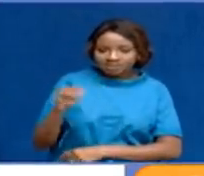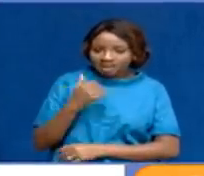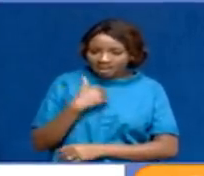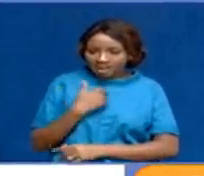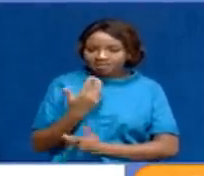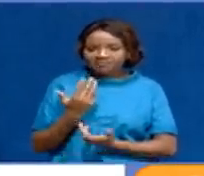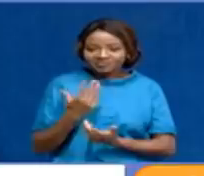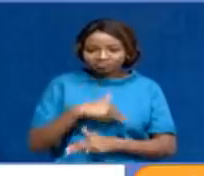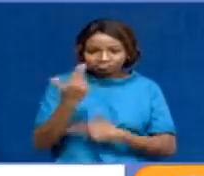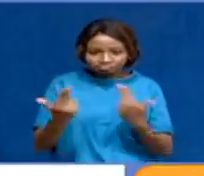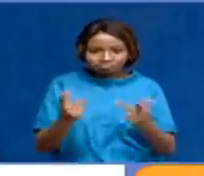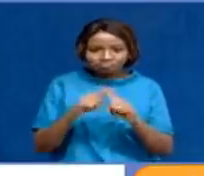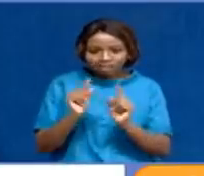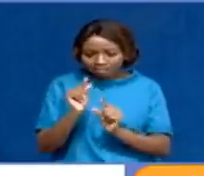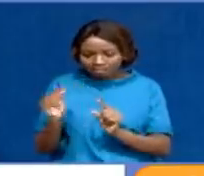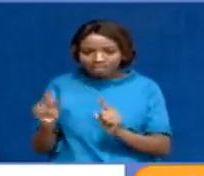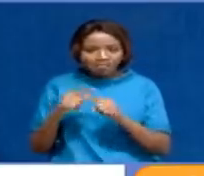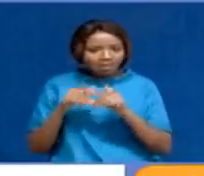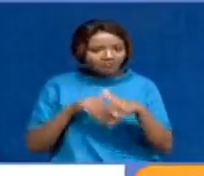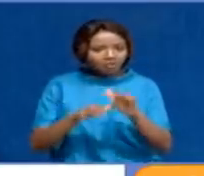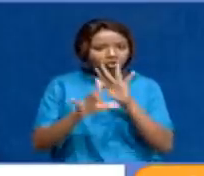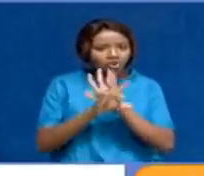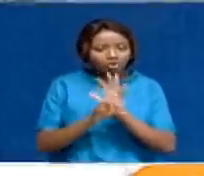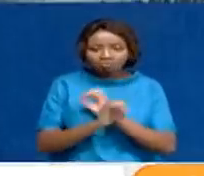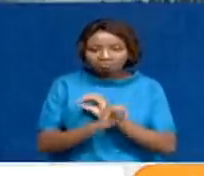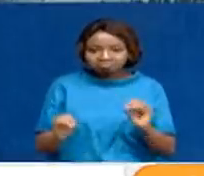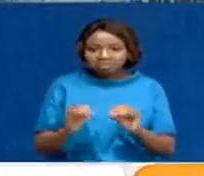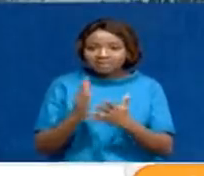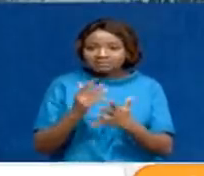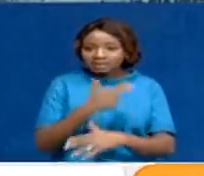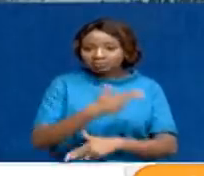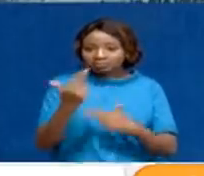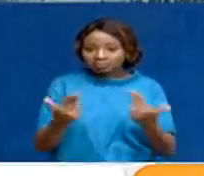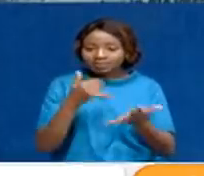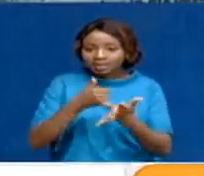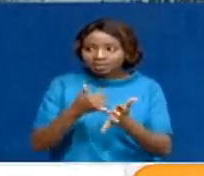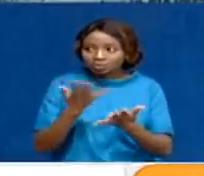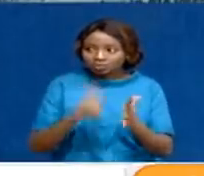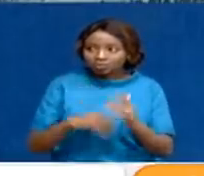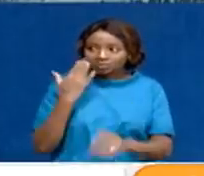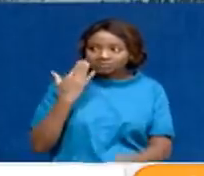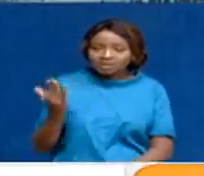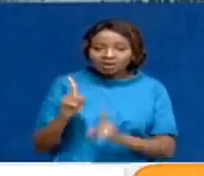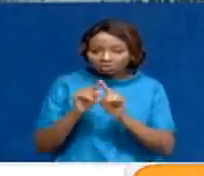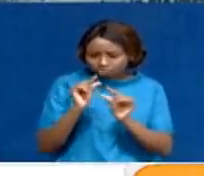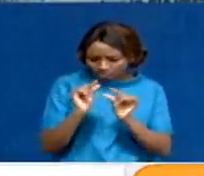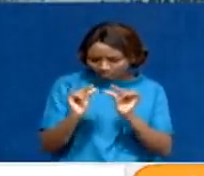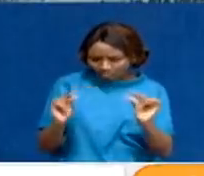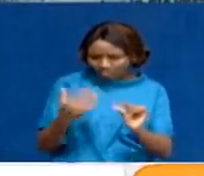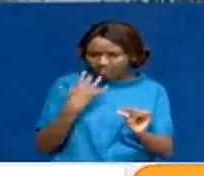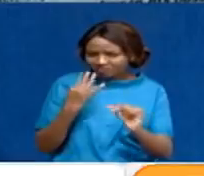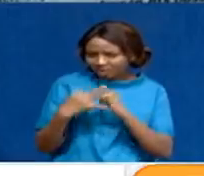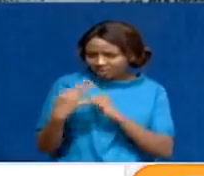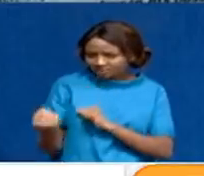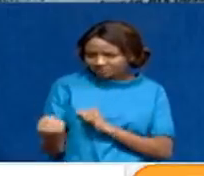na risasi kinyume na sheria. Kati ya bunduki anazodaiwa kumiliki Wanjigi pamoja na risasi 885